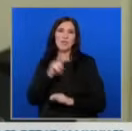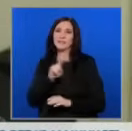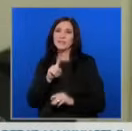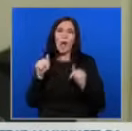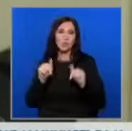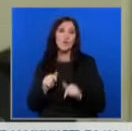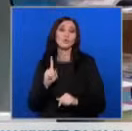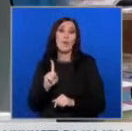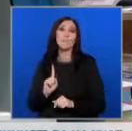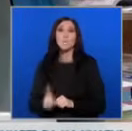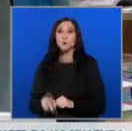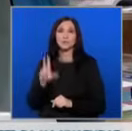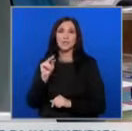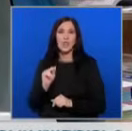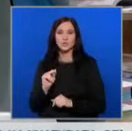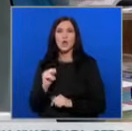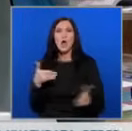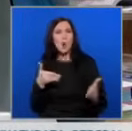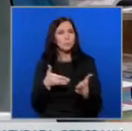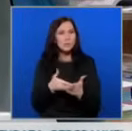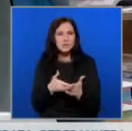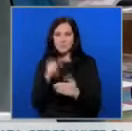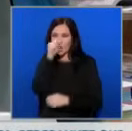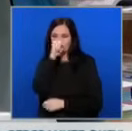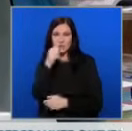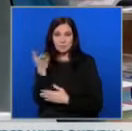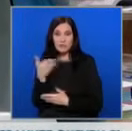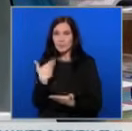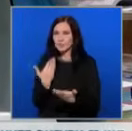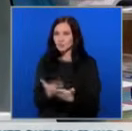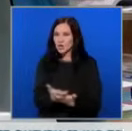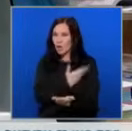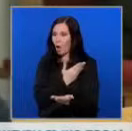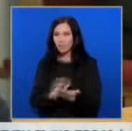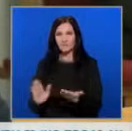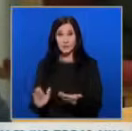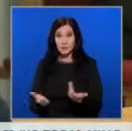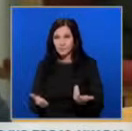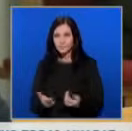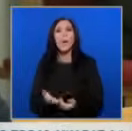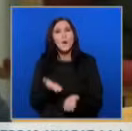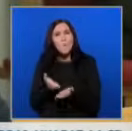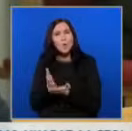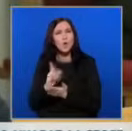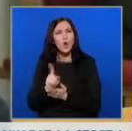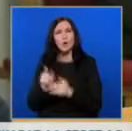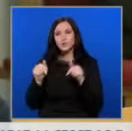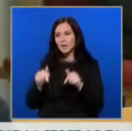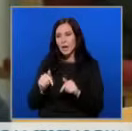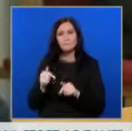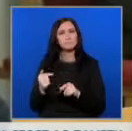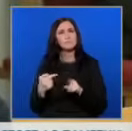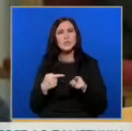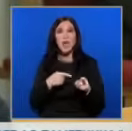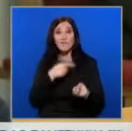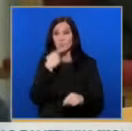неактуални, ако така мога да се каже. А опозицията се разсърди, че техните предложения са отхвърлени. Подходът, който сега следваме от